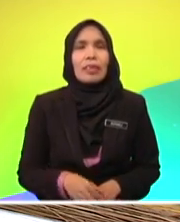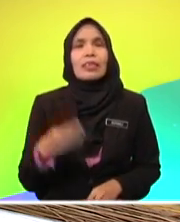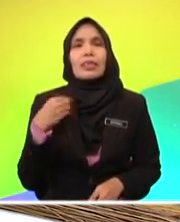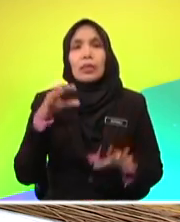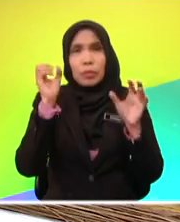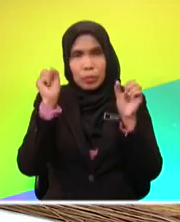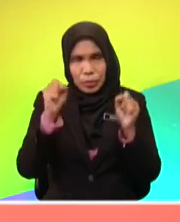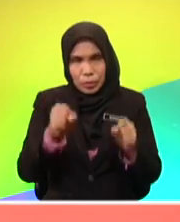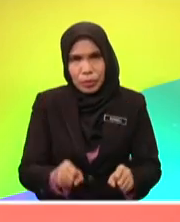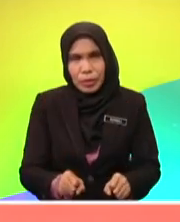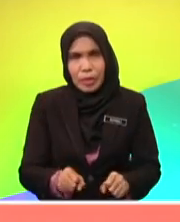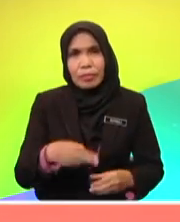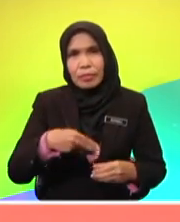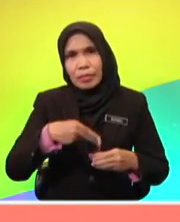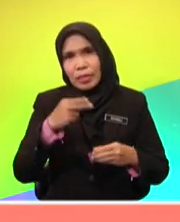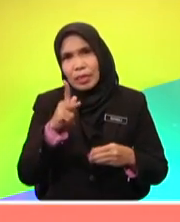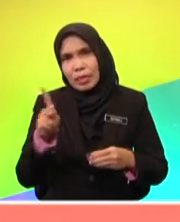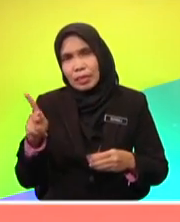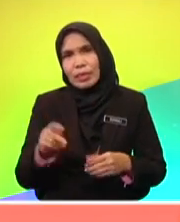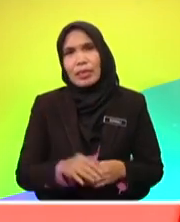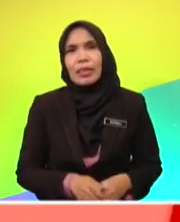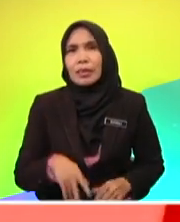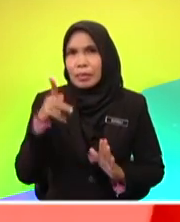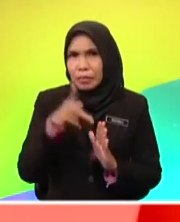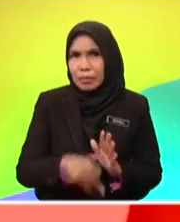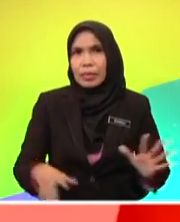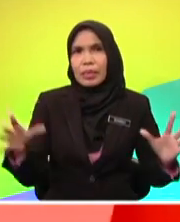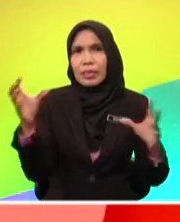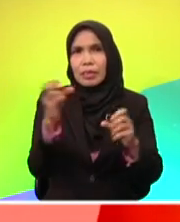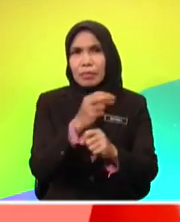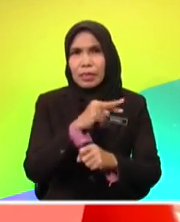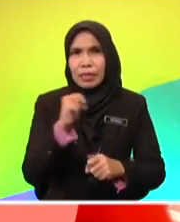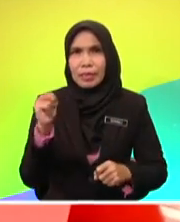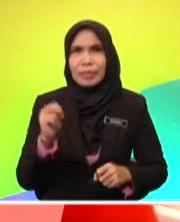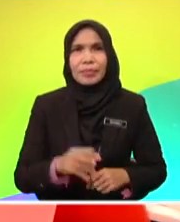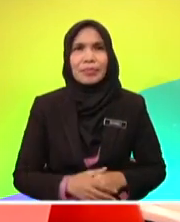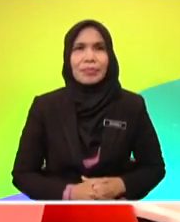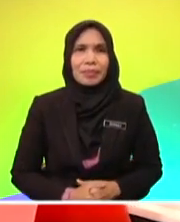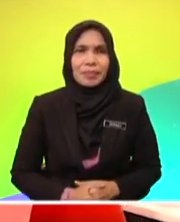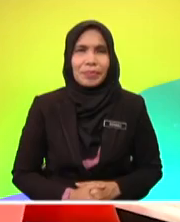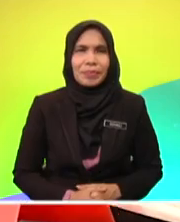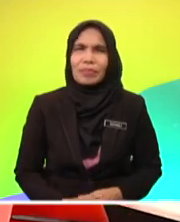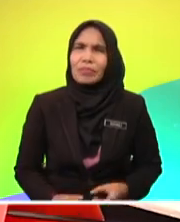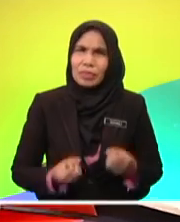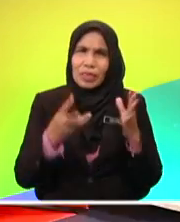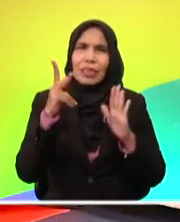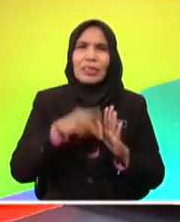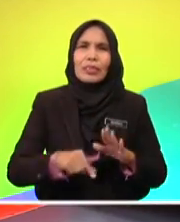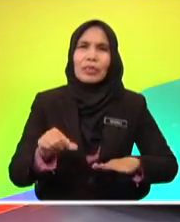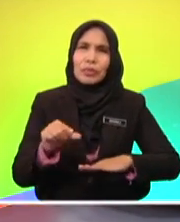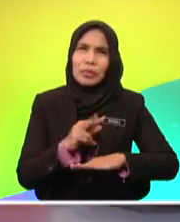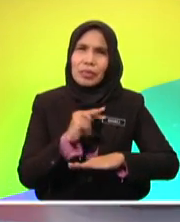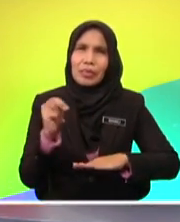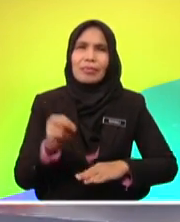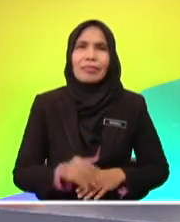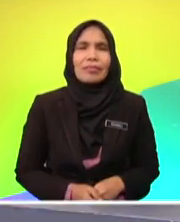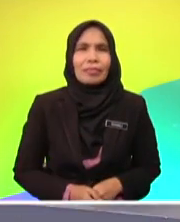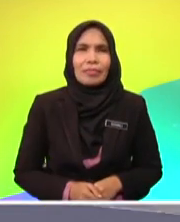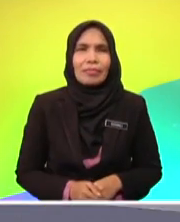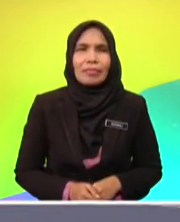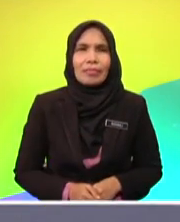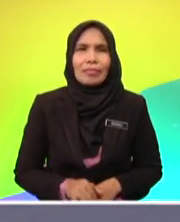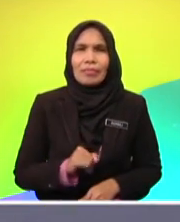jual dan jadikan hasil pendapatan. Banyak kan kegunaan? Banyak sangat Cikgu dan saya rasa memang sesuai